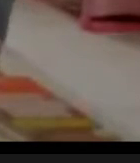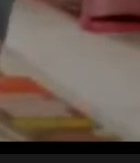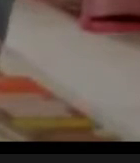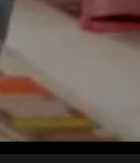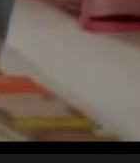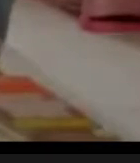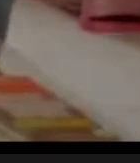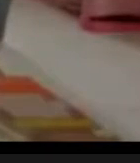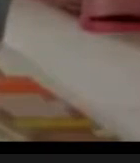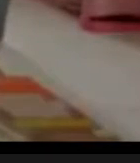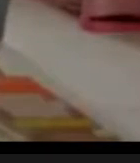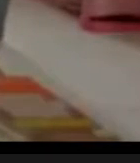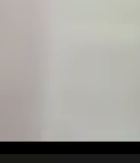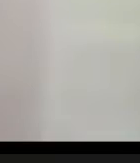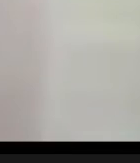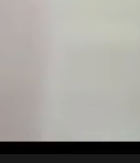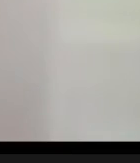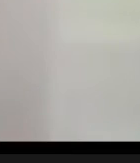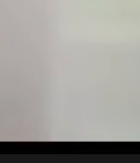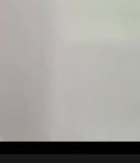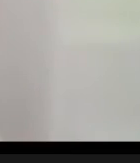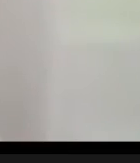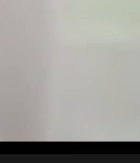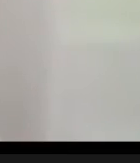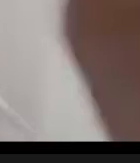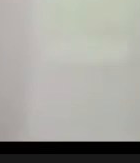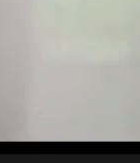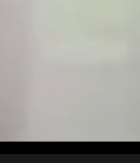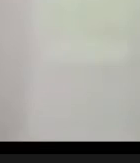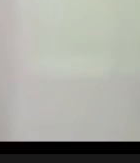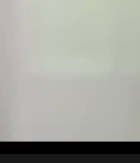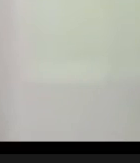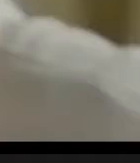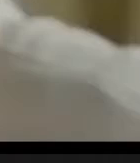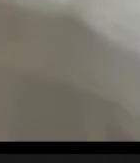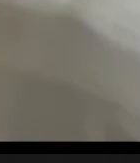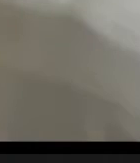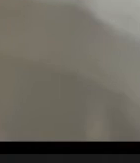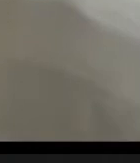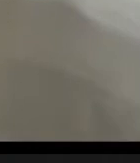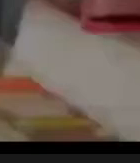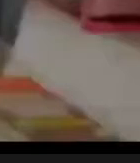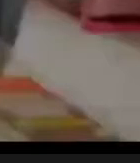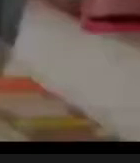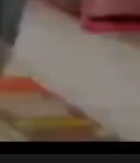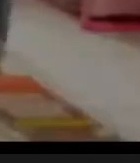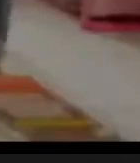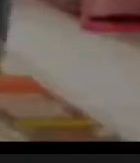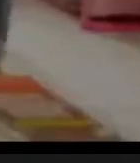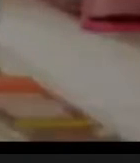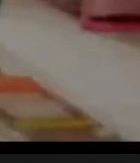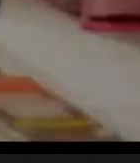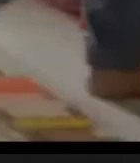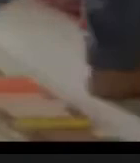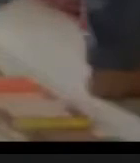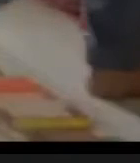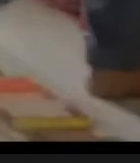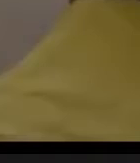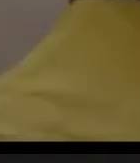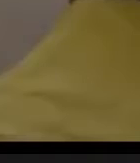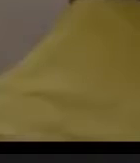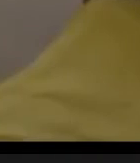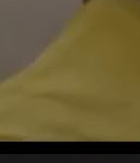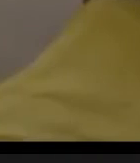Gue belajar dulu ya, besok ujian fisika. Ya, begini anak pintar dan teladan. Ntar lu sama guru ya? Lanjut main dong. Duluan ya. Ini paling banget. Ya, dia